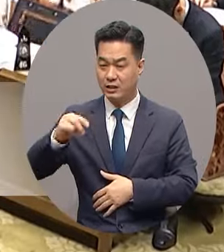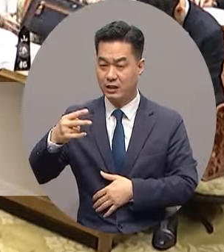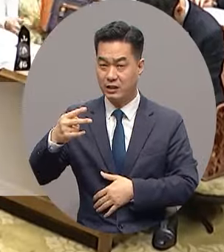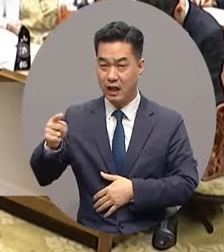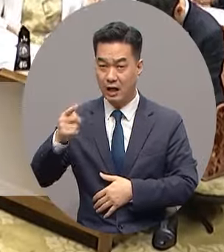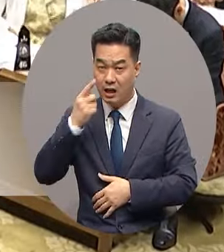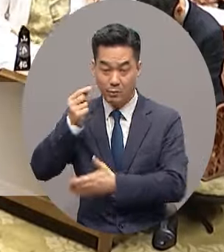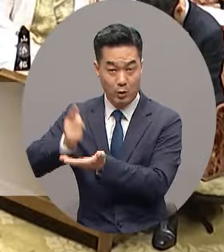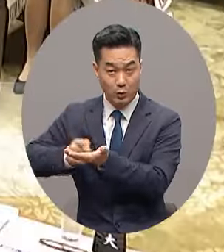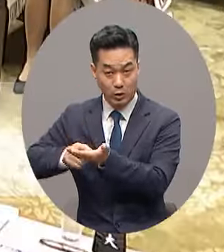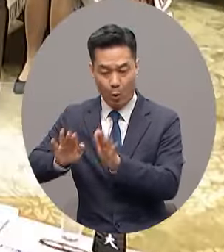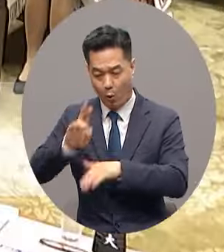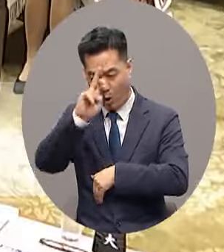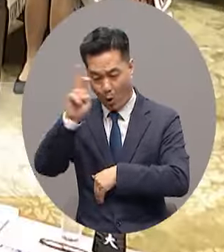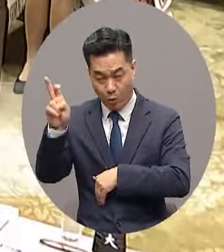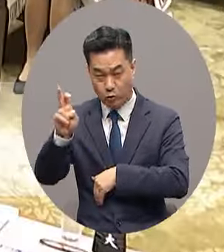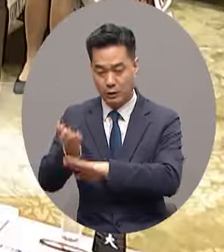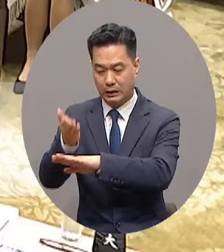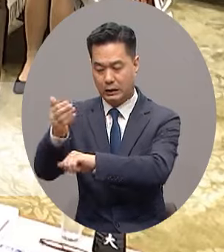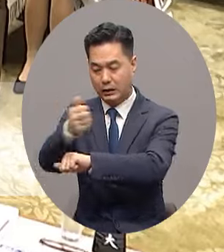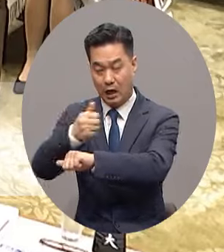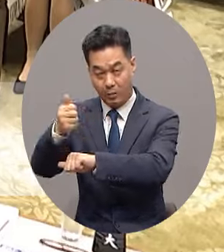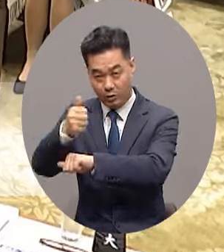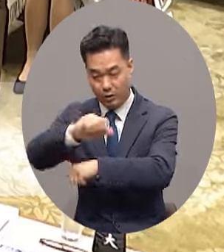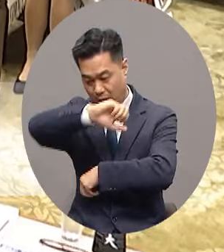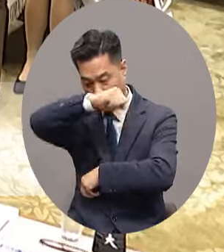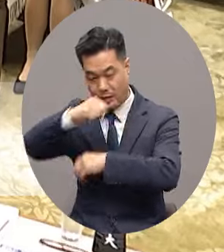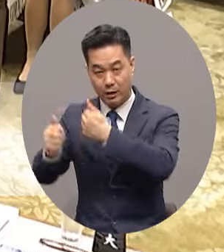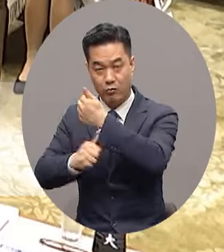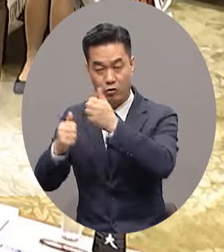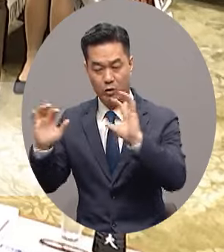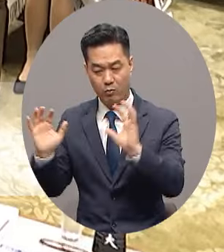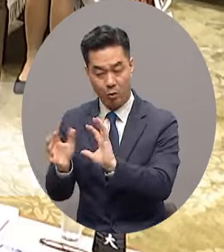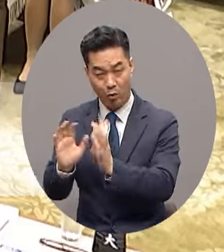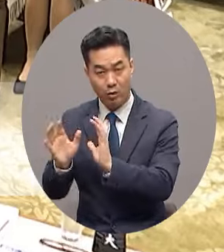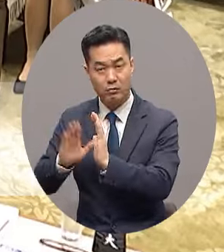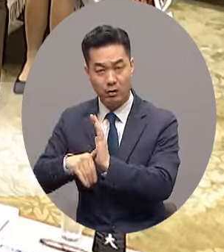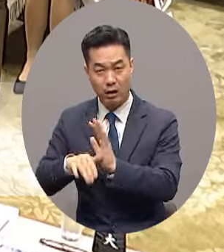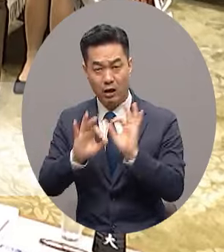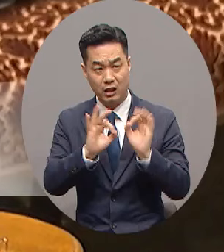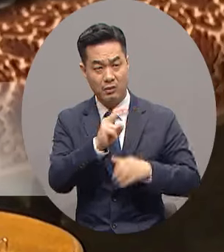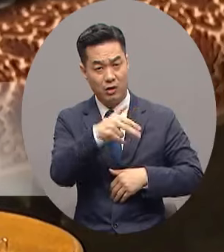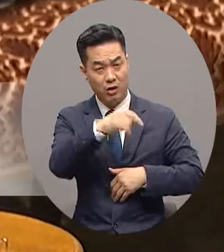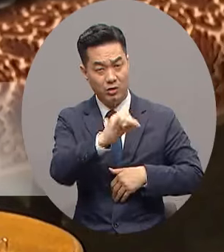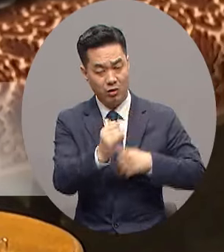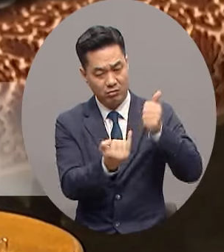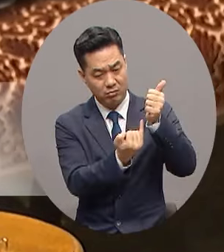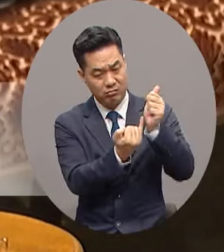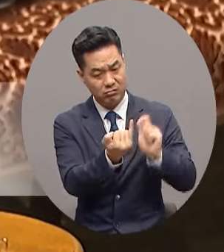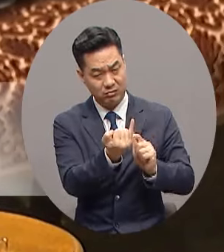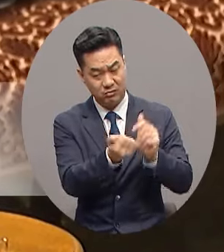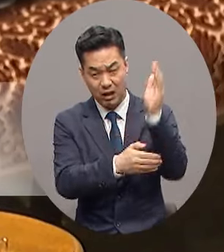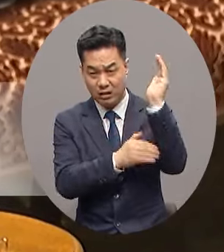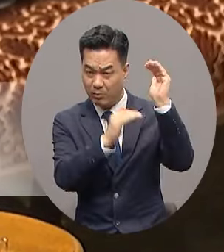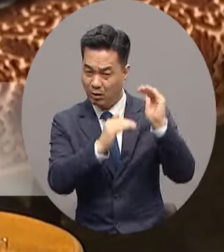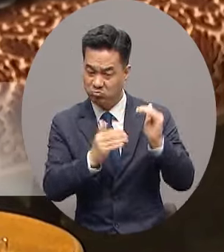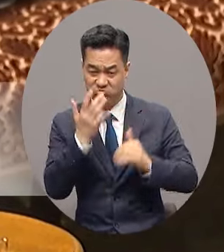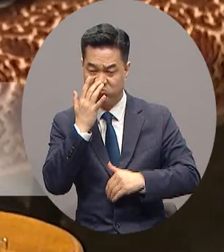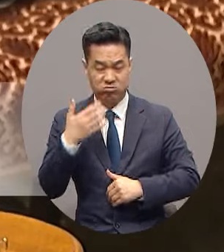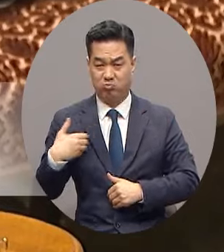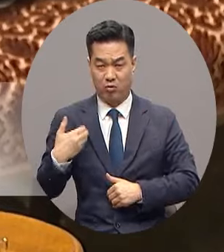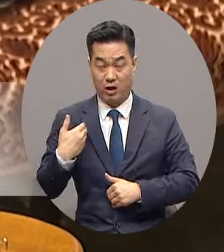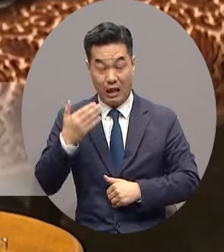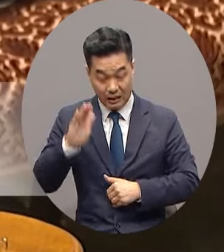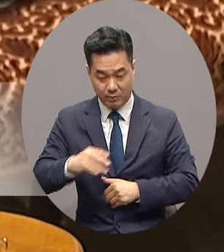총인은 오늘 후 참의원 예산 위원회에서 김여정 부부장의 담화를 알지 못한다면서 북한과의 대화가